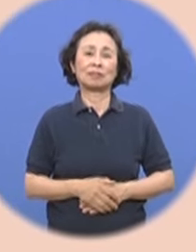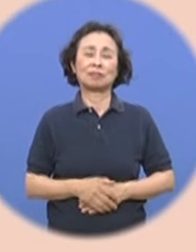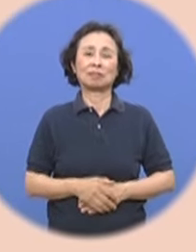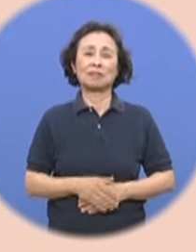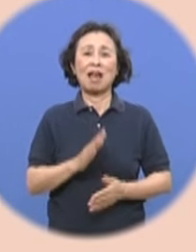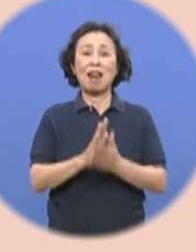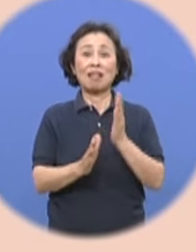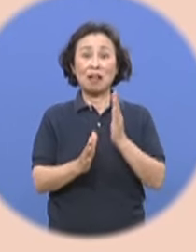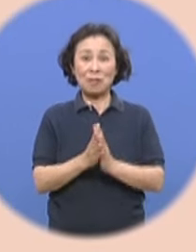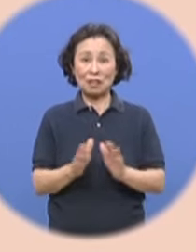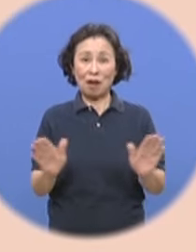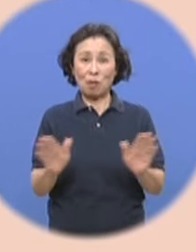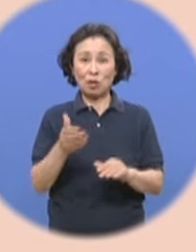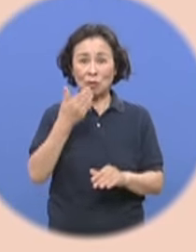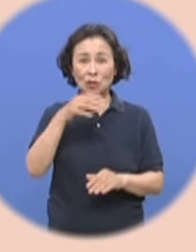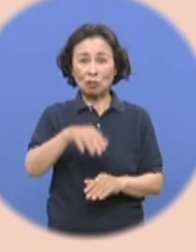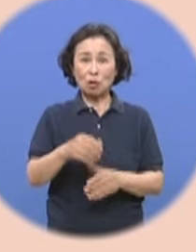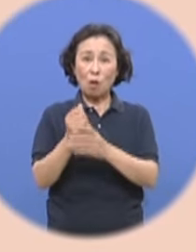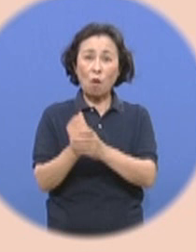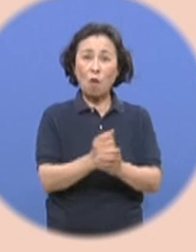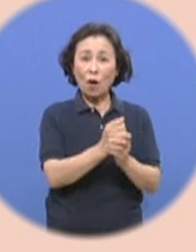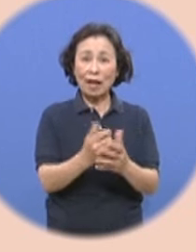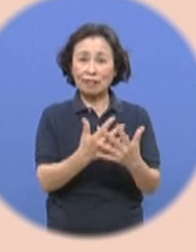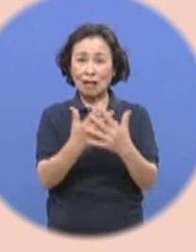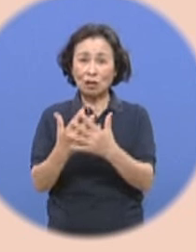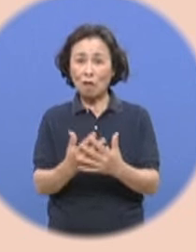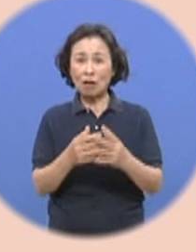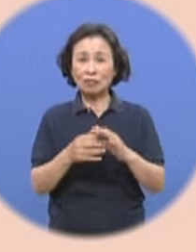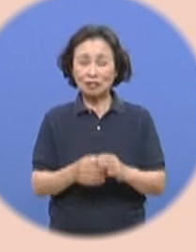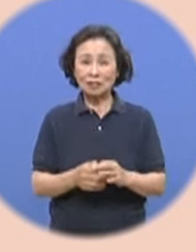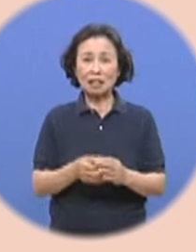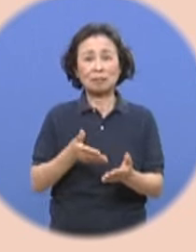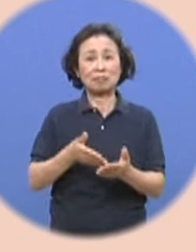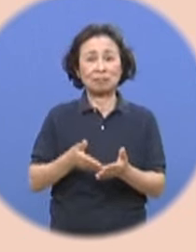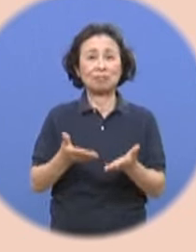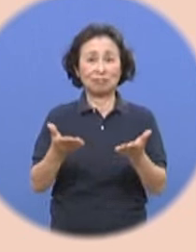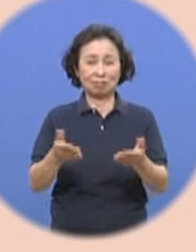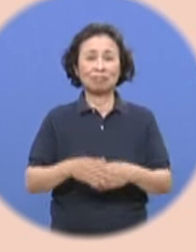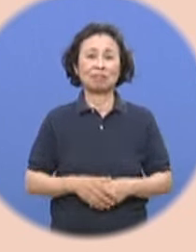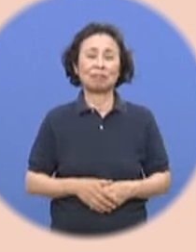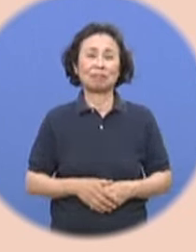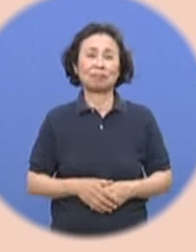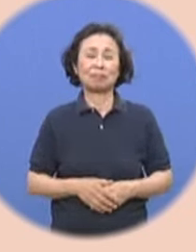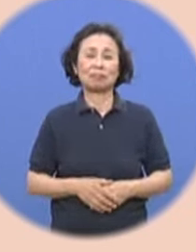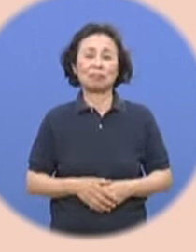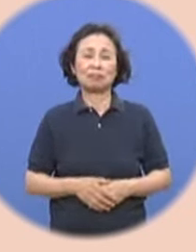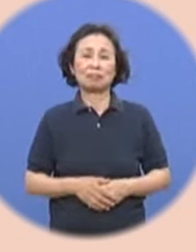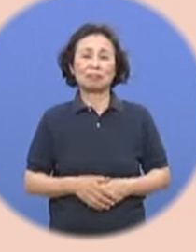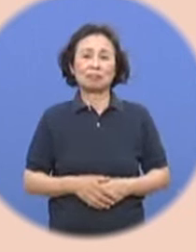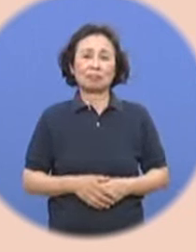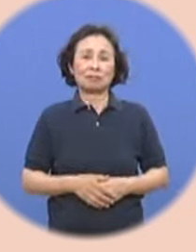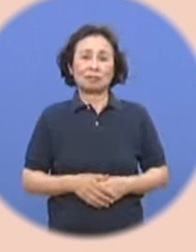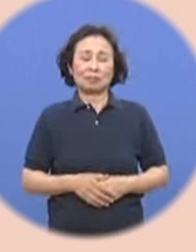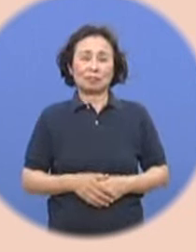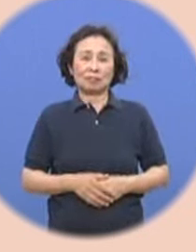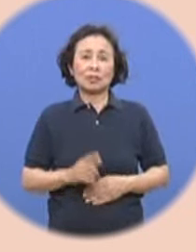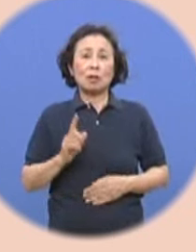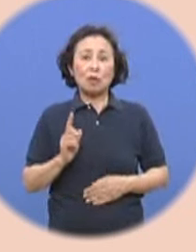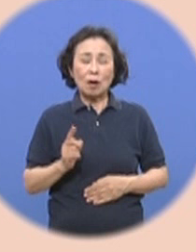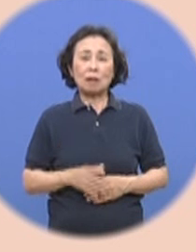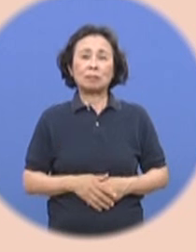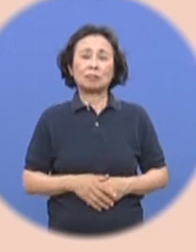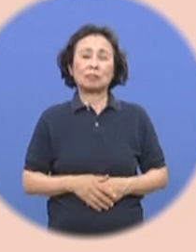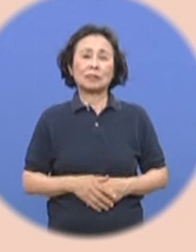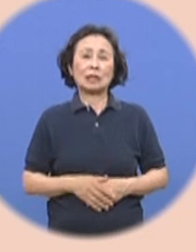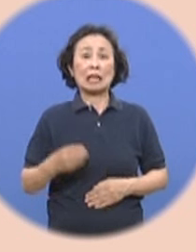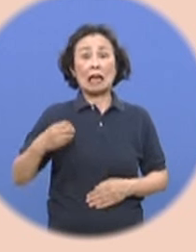改めて子ども食堂応援ネットワークについてお伝えします。子ども食堂応援ネットワークは子ども食堂